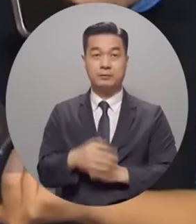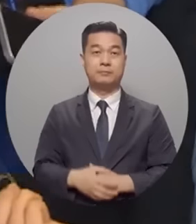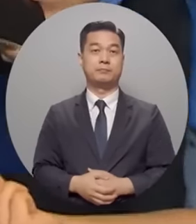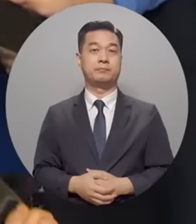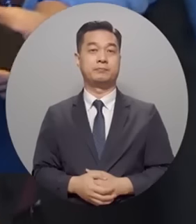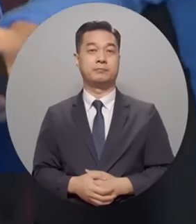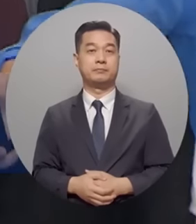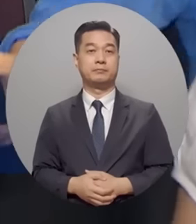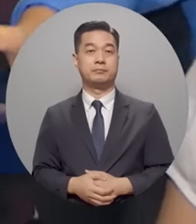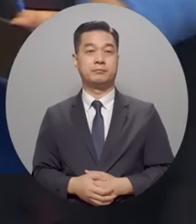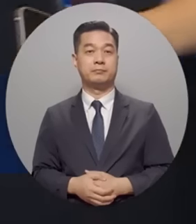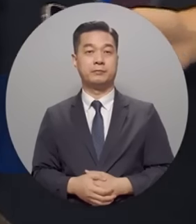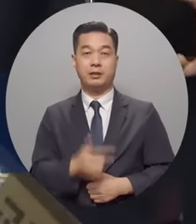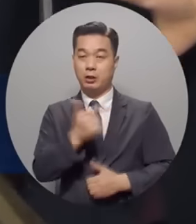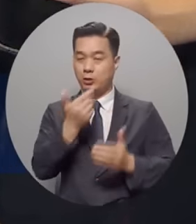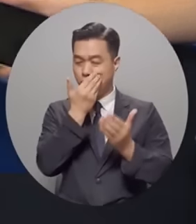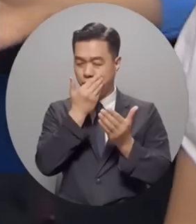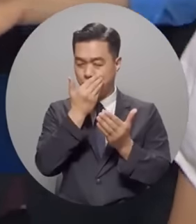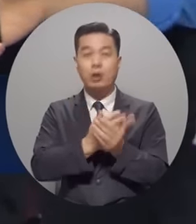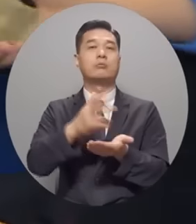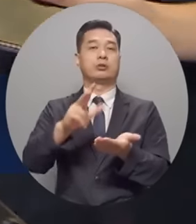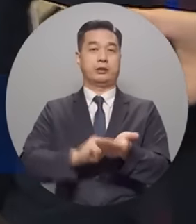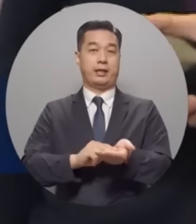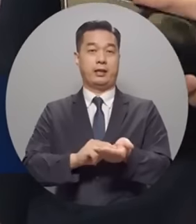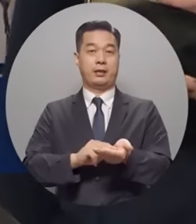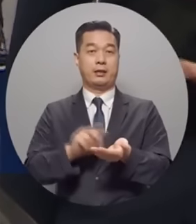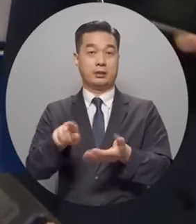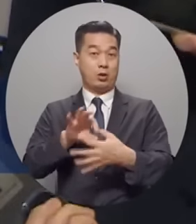중요한 이슈고요. 거기에 대해서 당연히 민심을 전하고